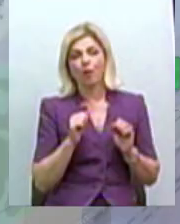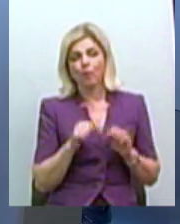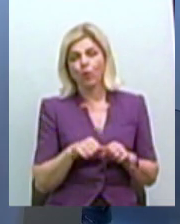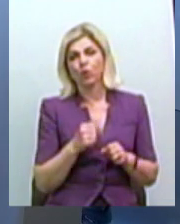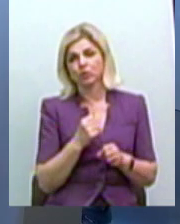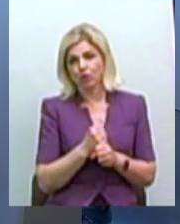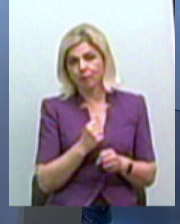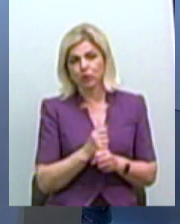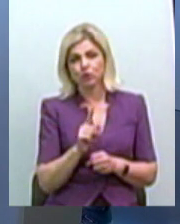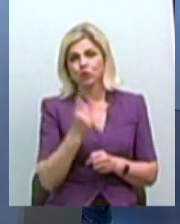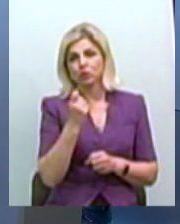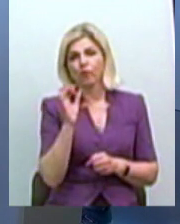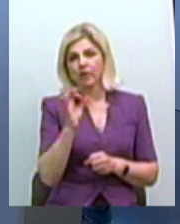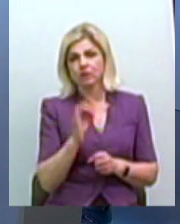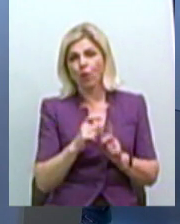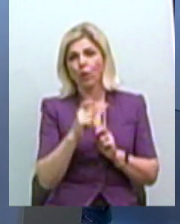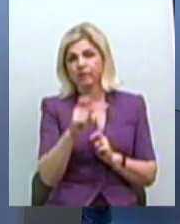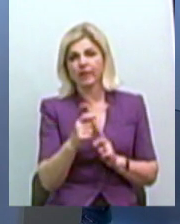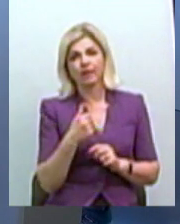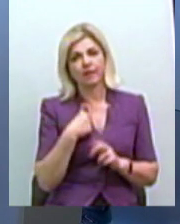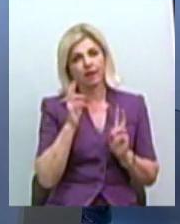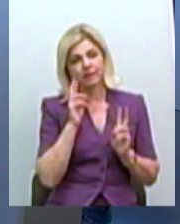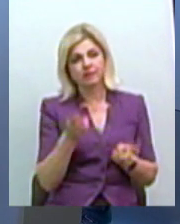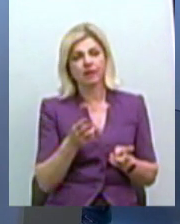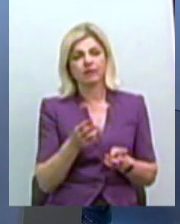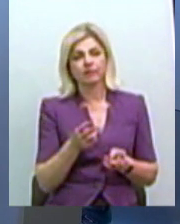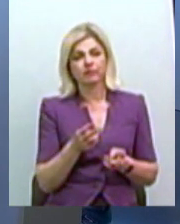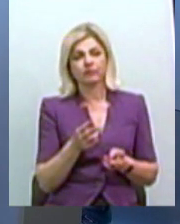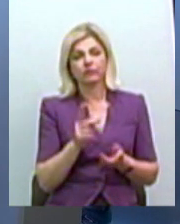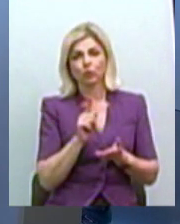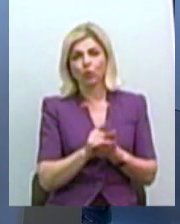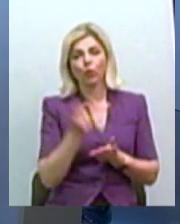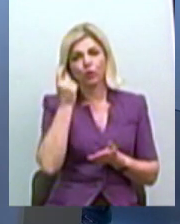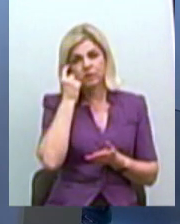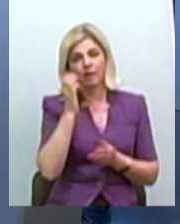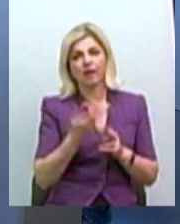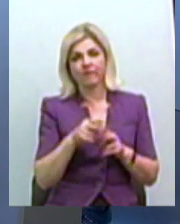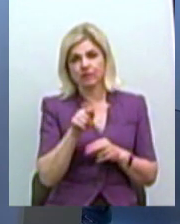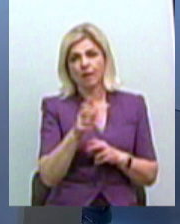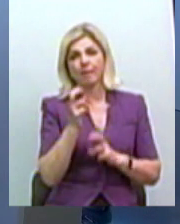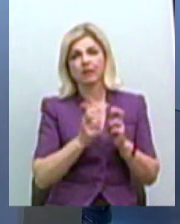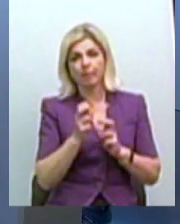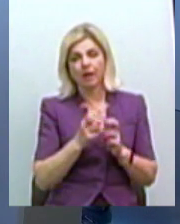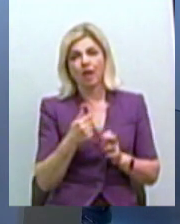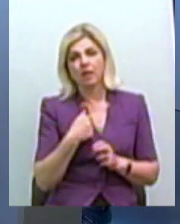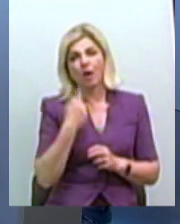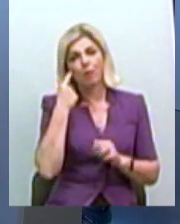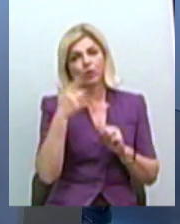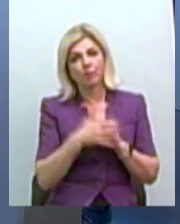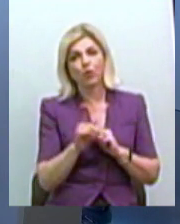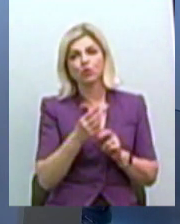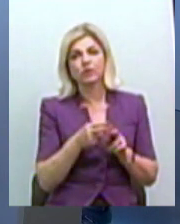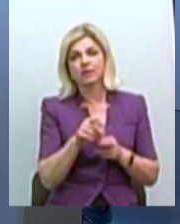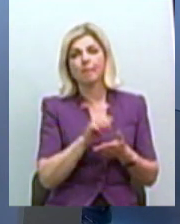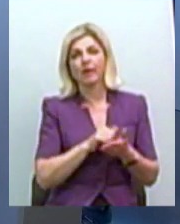так, тому що 100% відповідь, я не знаю, я це маю дізнатися у саме цього підприємства, але я так розумію, що це з